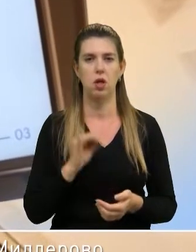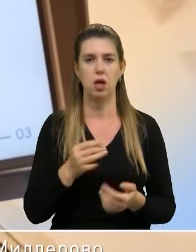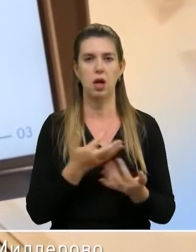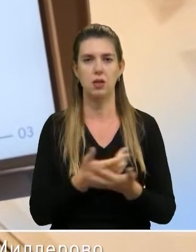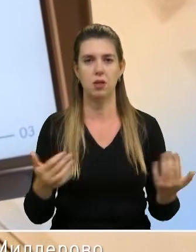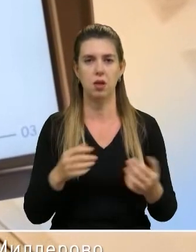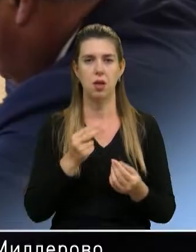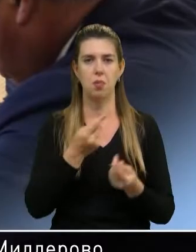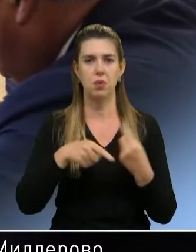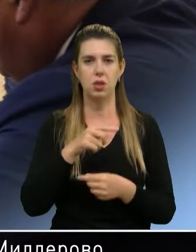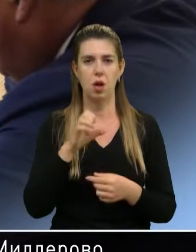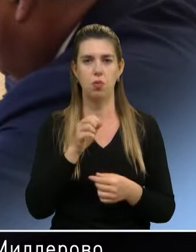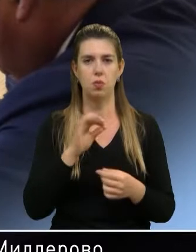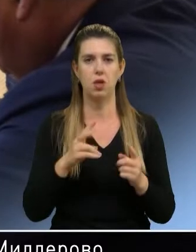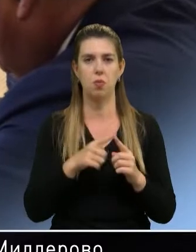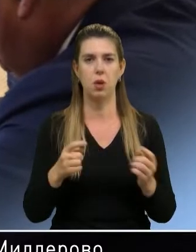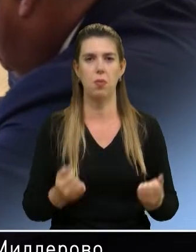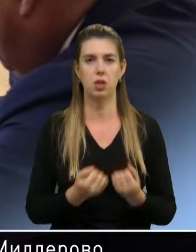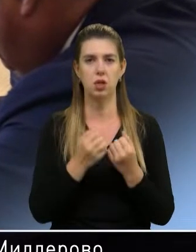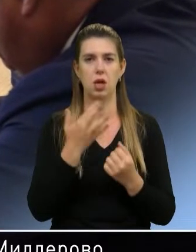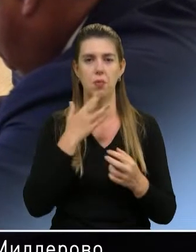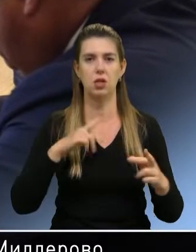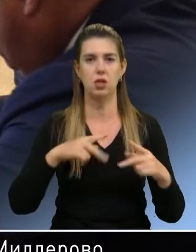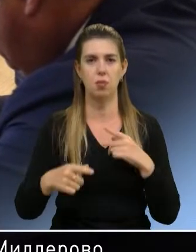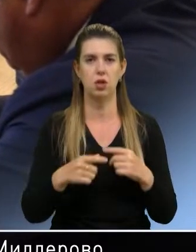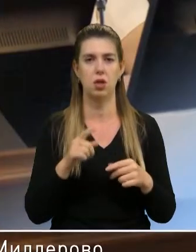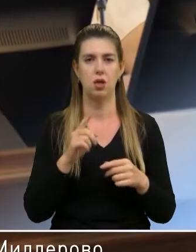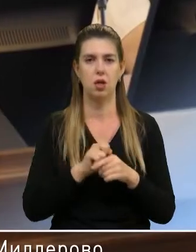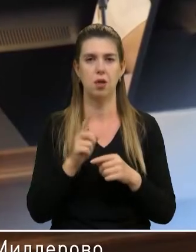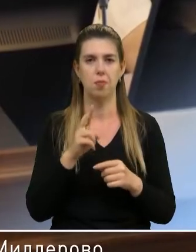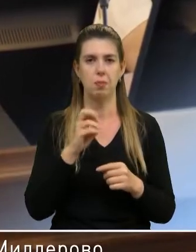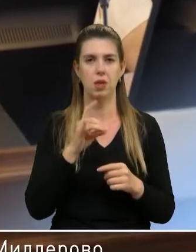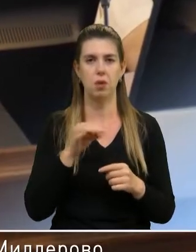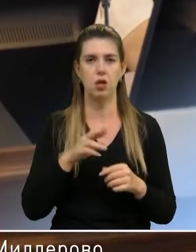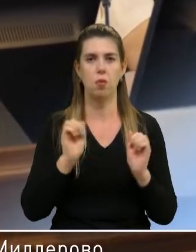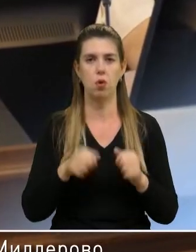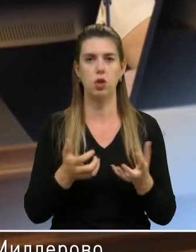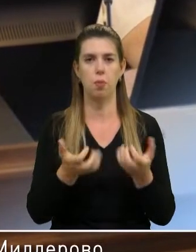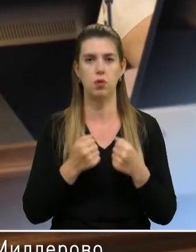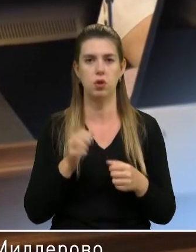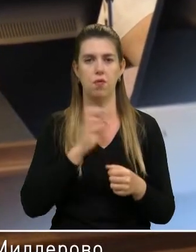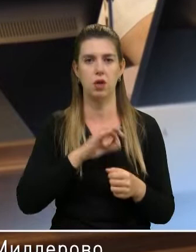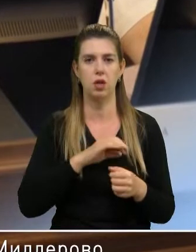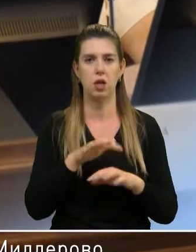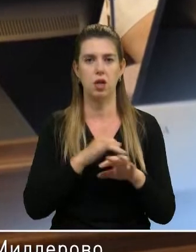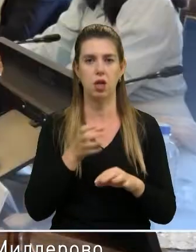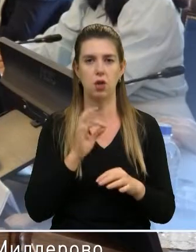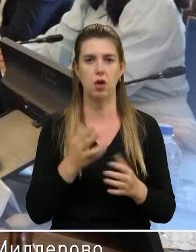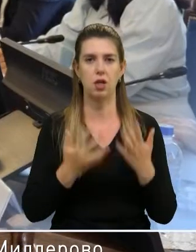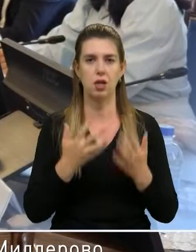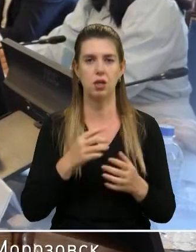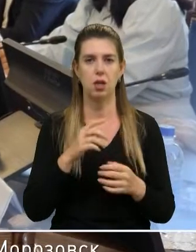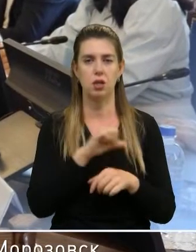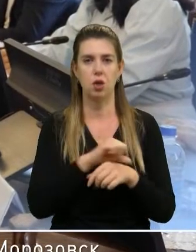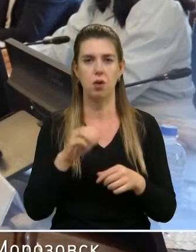прочего, бизнес-омбудсмен предложил поддержать импортозамещающие предприятия. Они могут получить преимущество на рынке, даже если